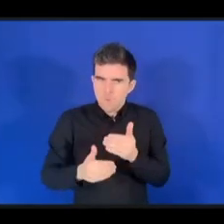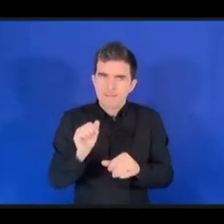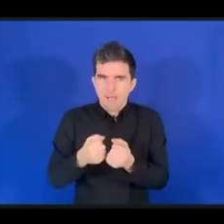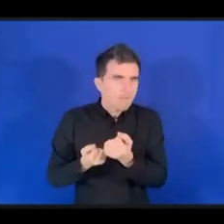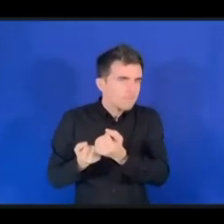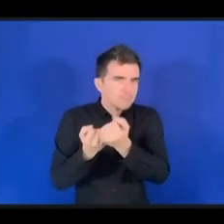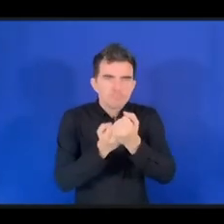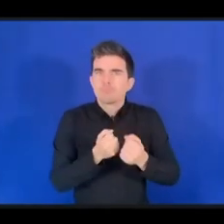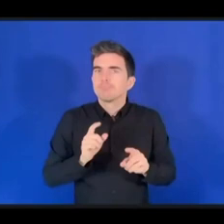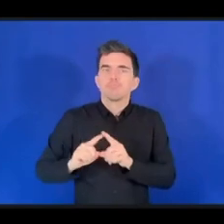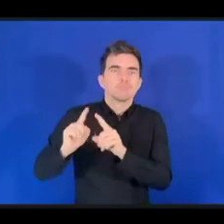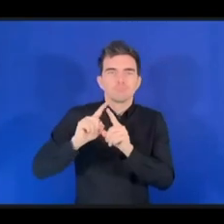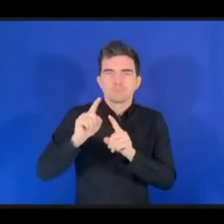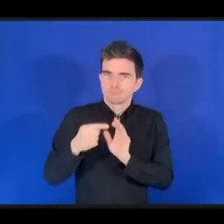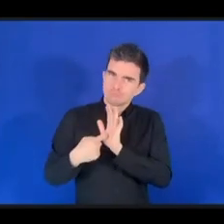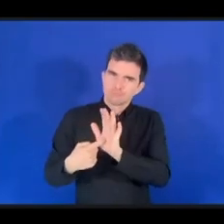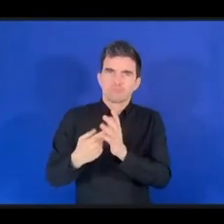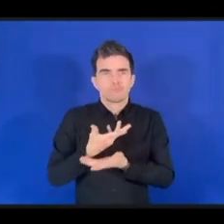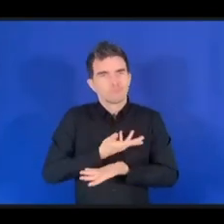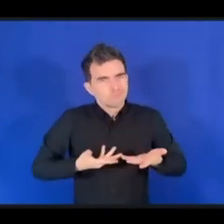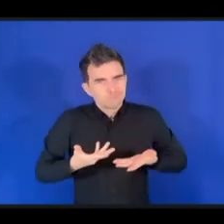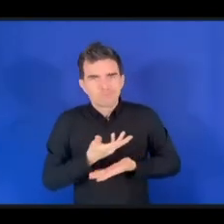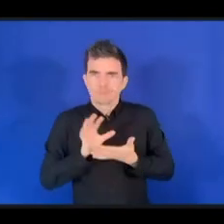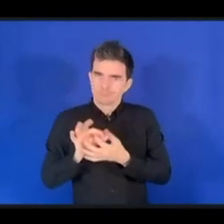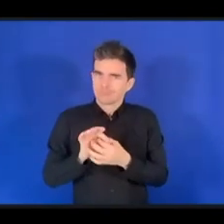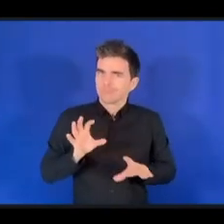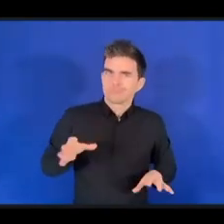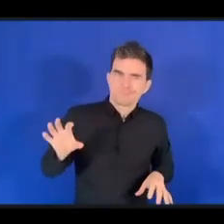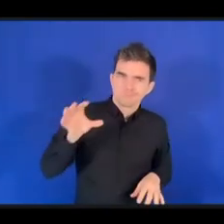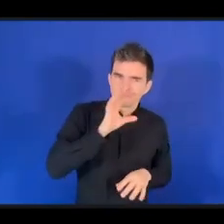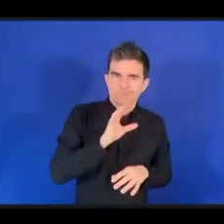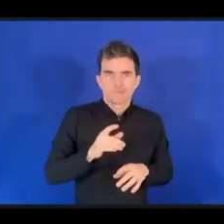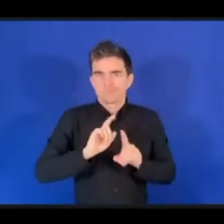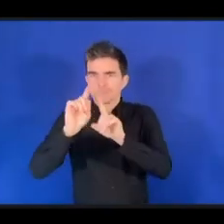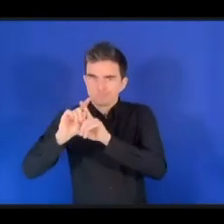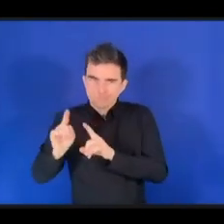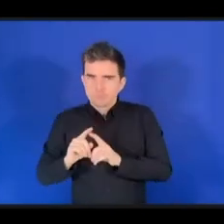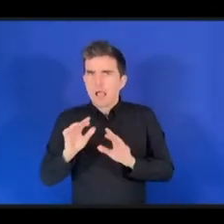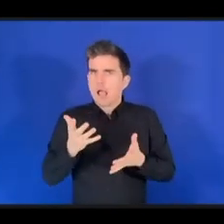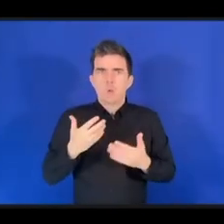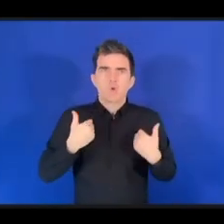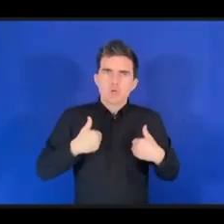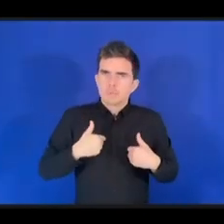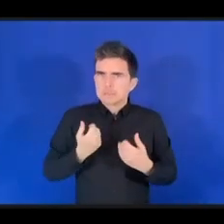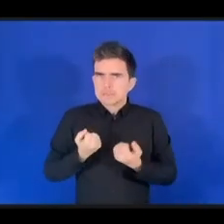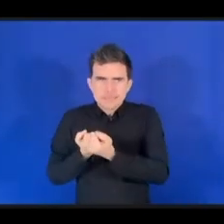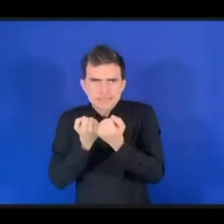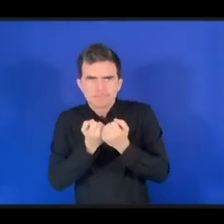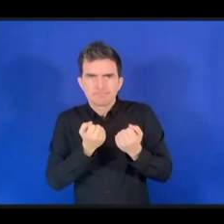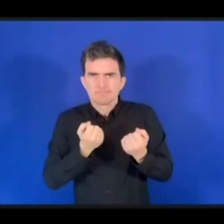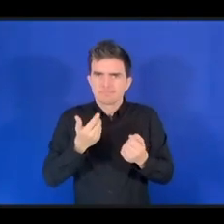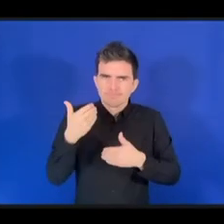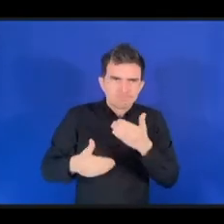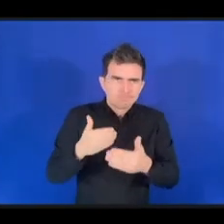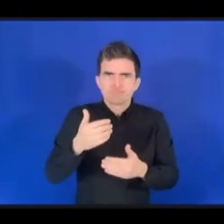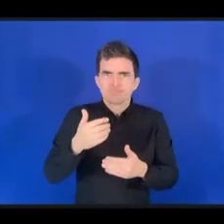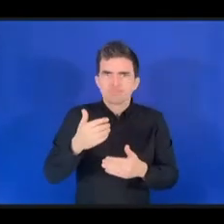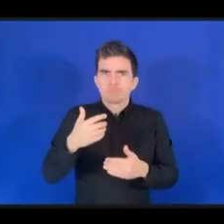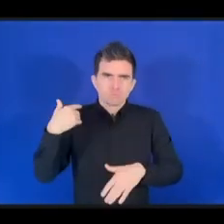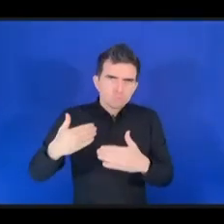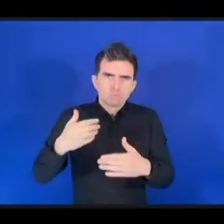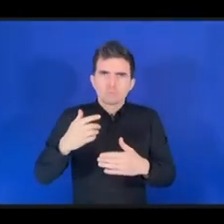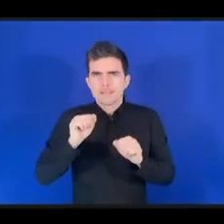différentes parties prenantes mobilisé des ressources financières et pouvoir développer la participation alors que nous nous rapprochons